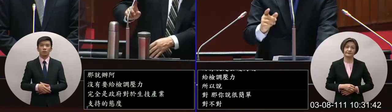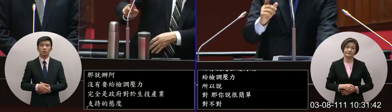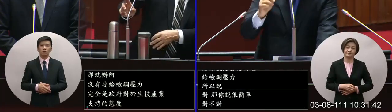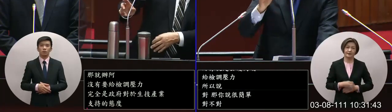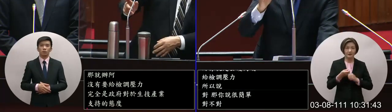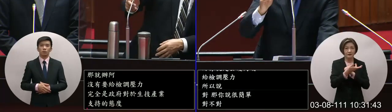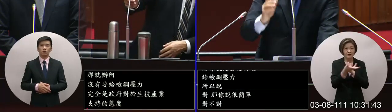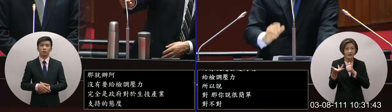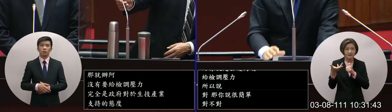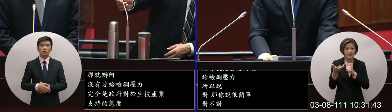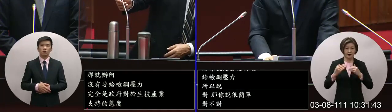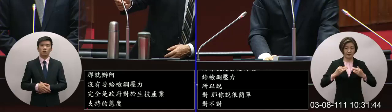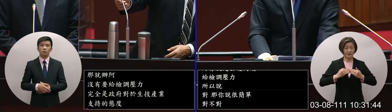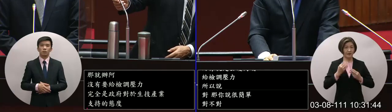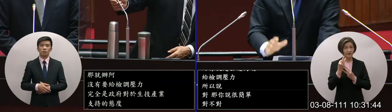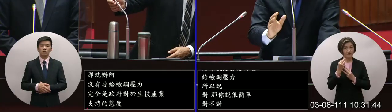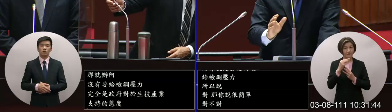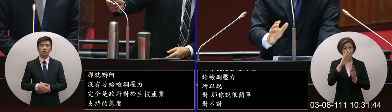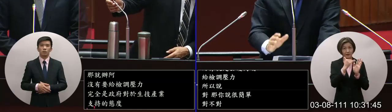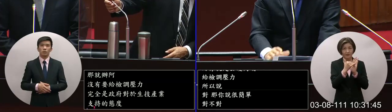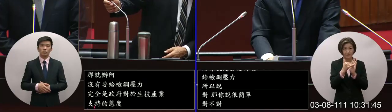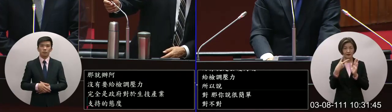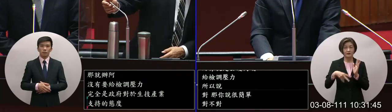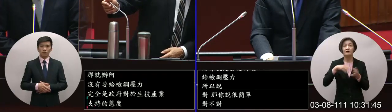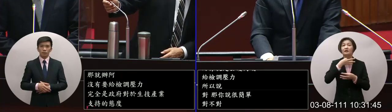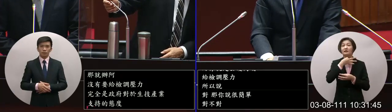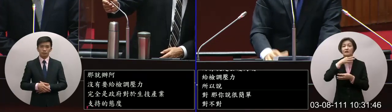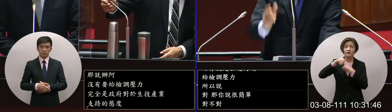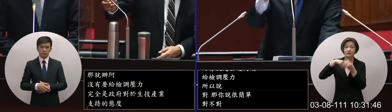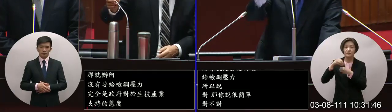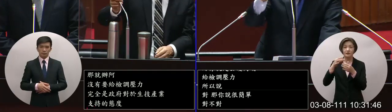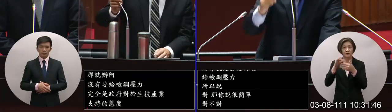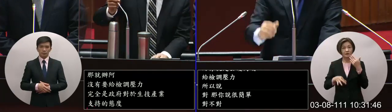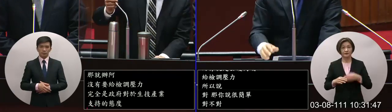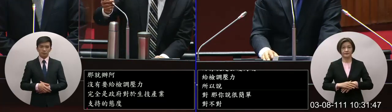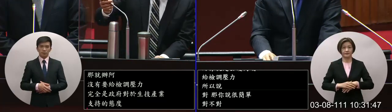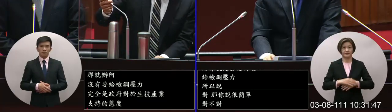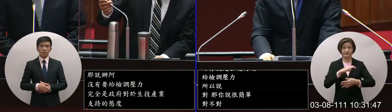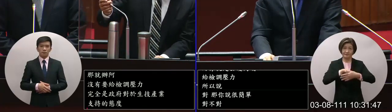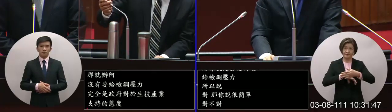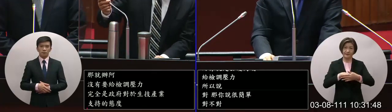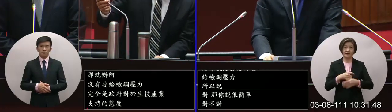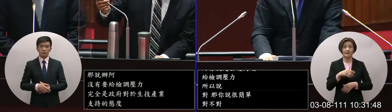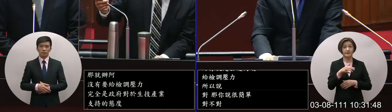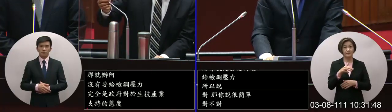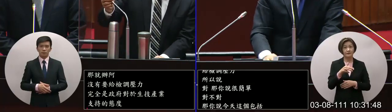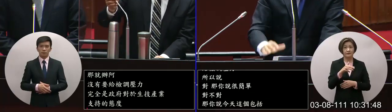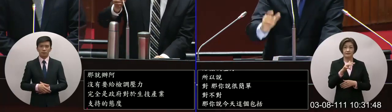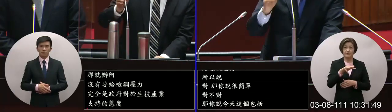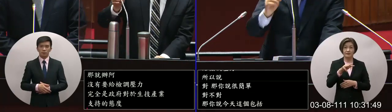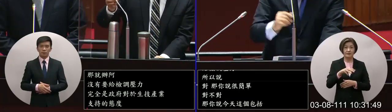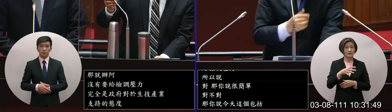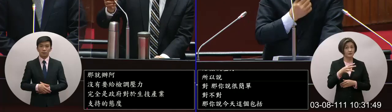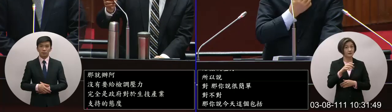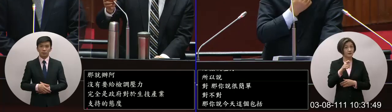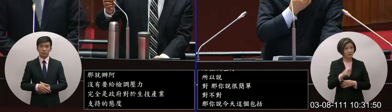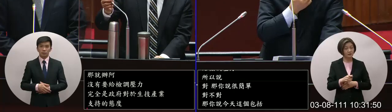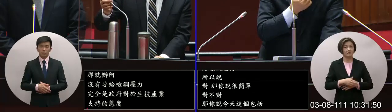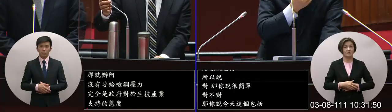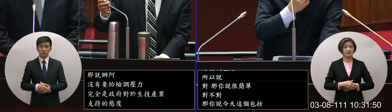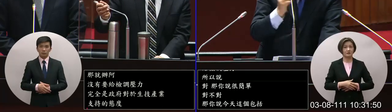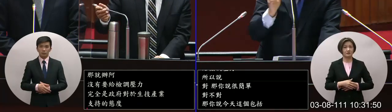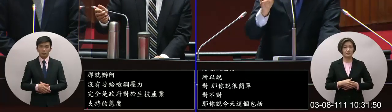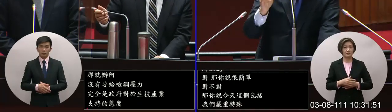传染性的这个肺炎防治及纾困条例，哦，一共编列了8400亿哦，因应这个新冠疫